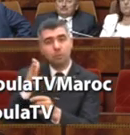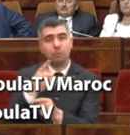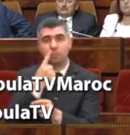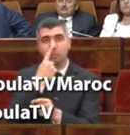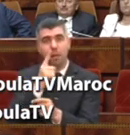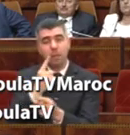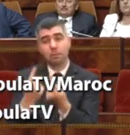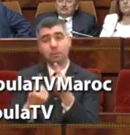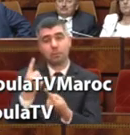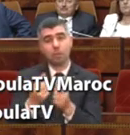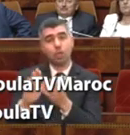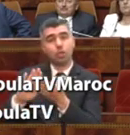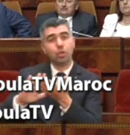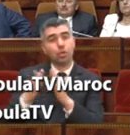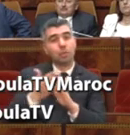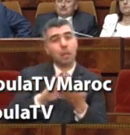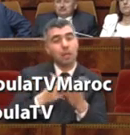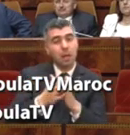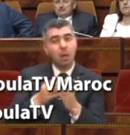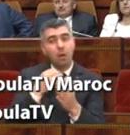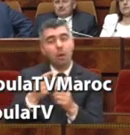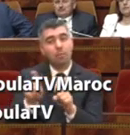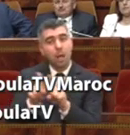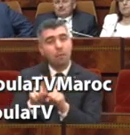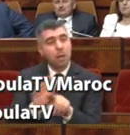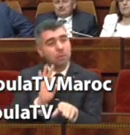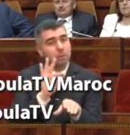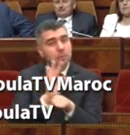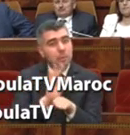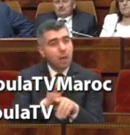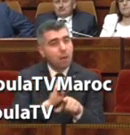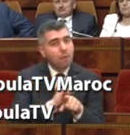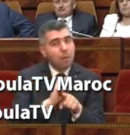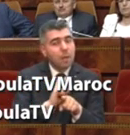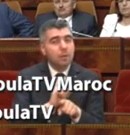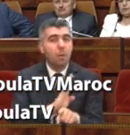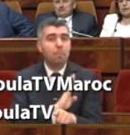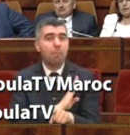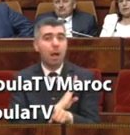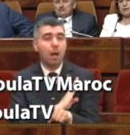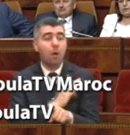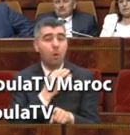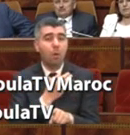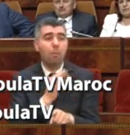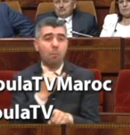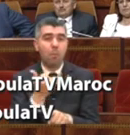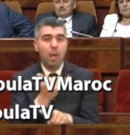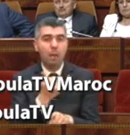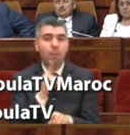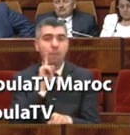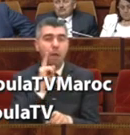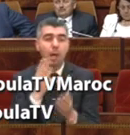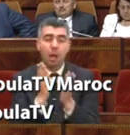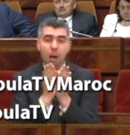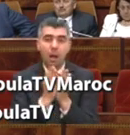ومع المجتمع المدني تحسيس وتوعية الآباء بأهمية تمدرس أبناء بناتهم. أيضا البعد عن المؤسسة التعليمية